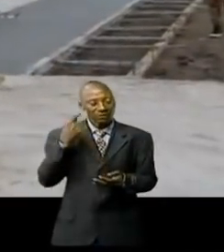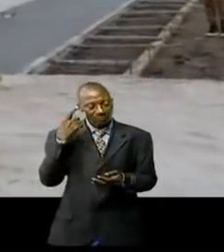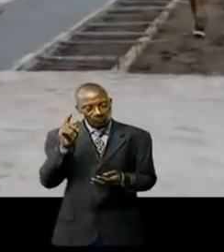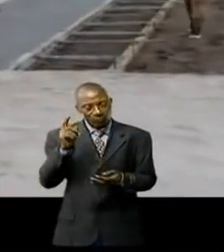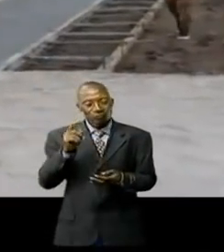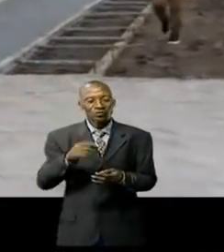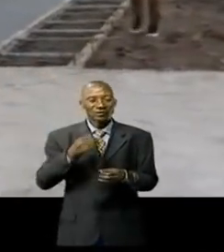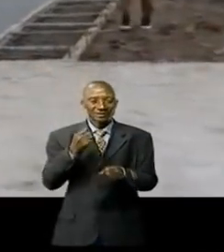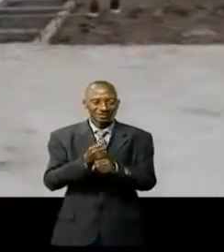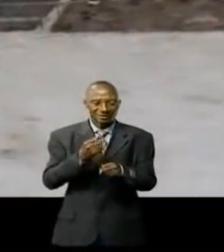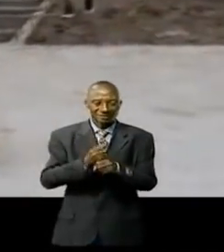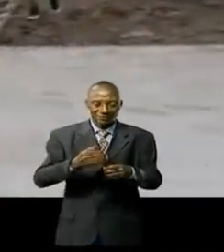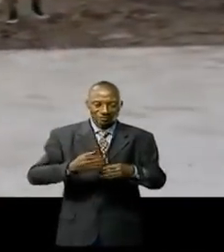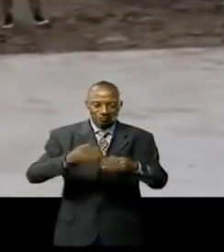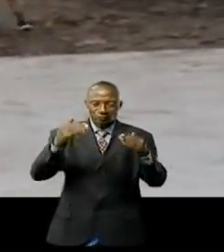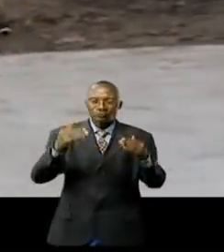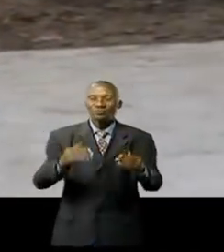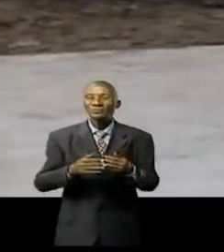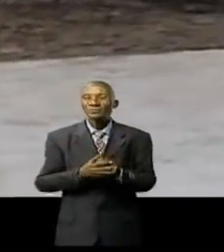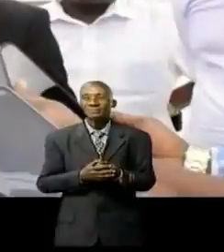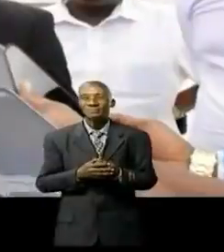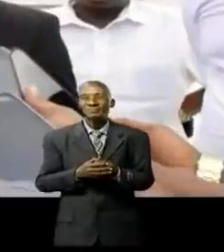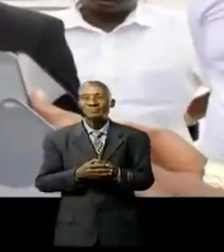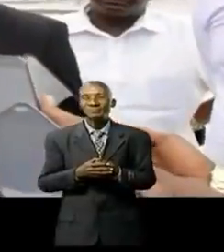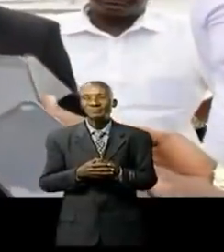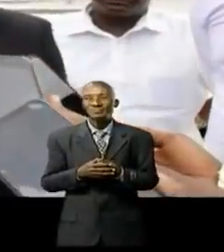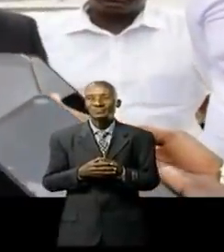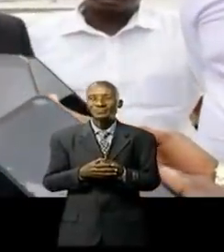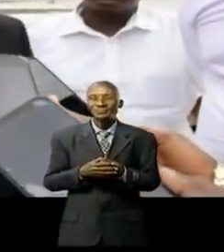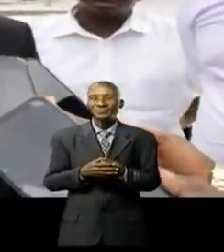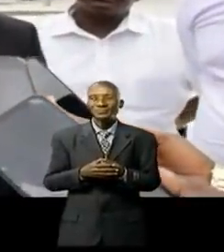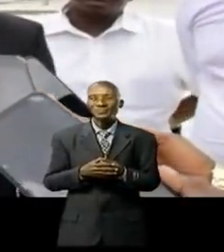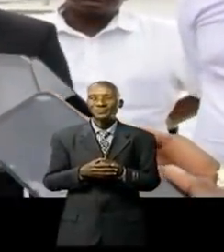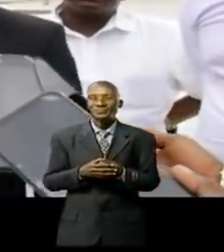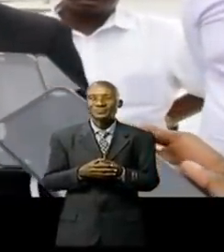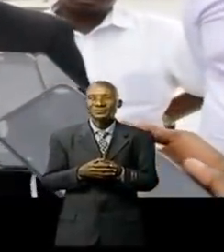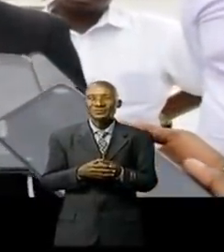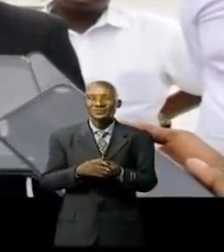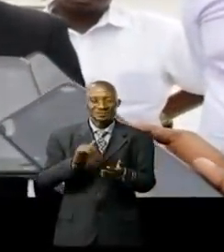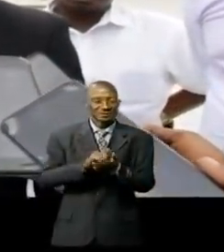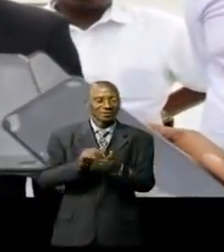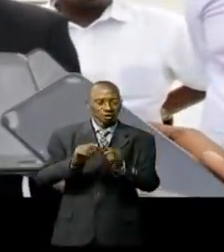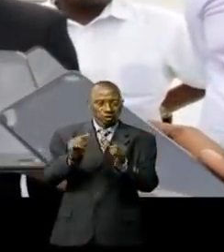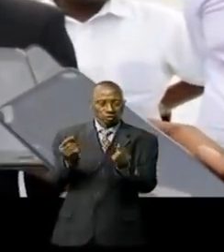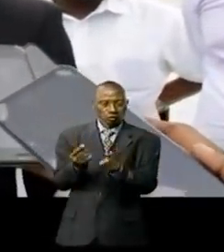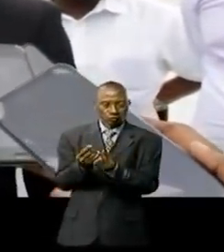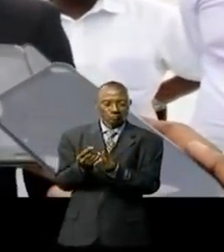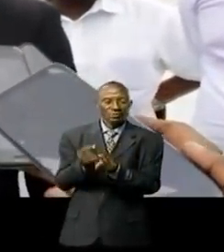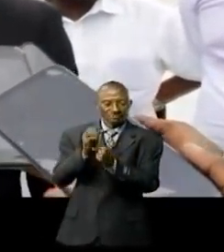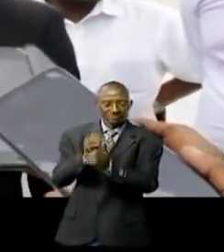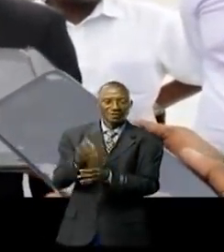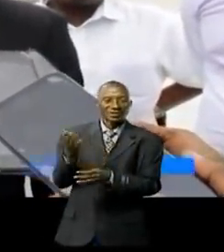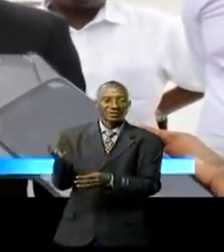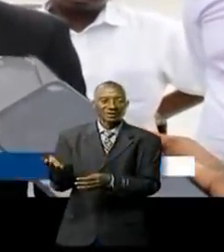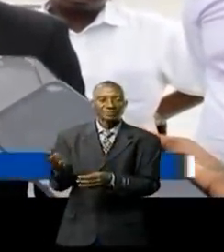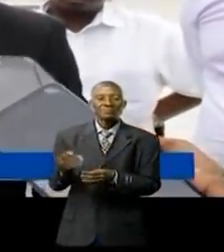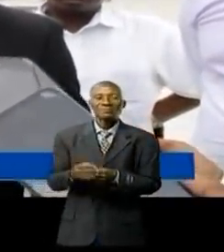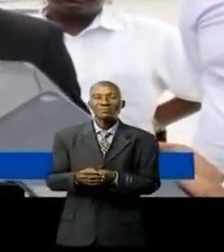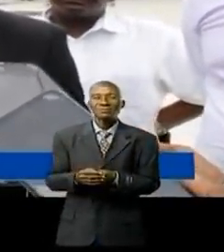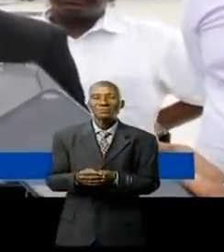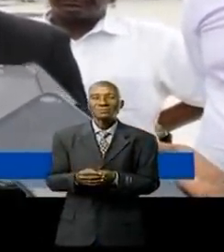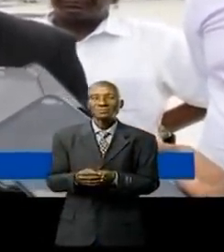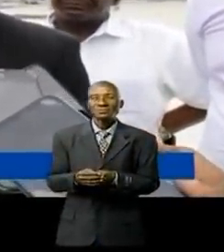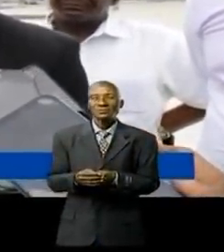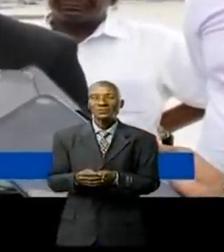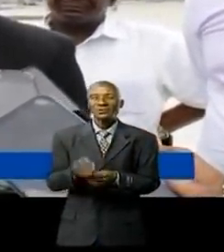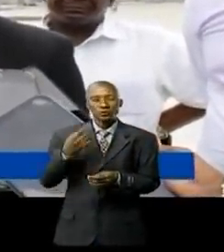le travail qui a été rendu, battu par mes équipes qui sont là, mais c'est formidable. Nous avons pu récupérer toutes